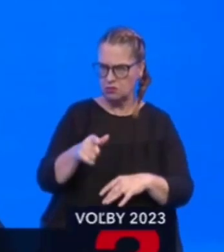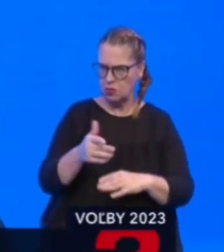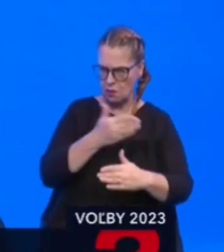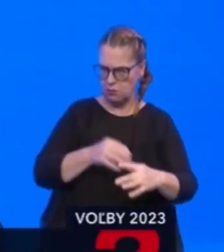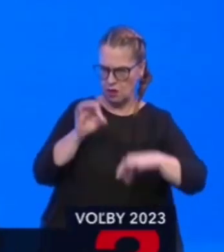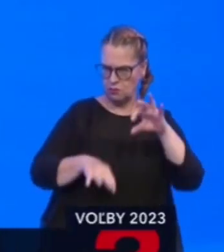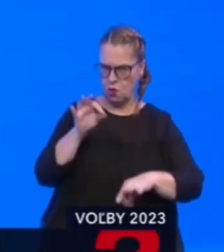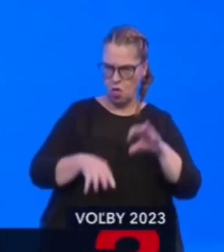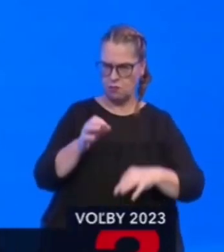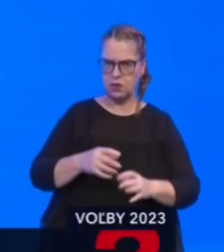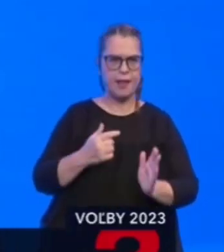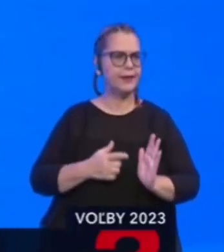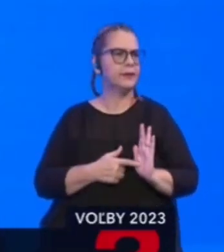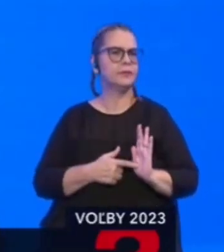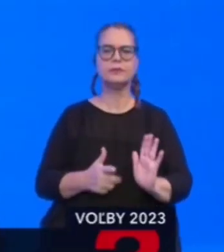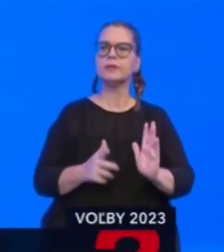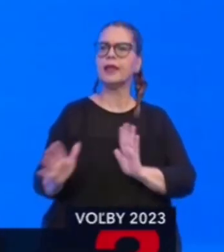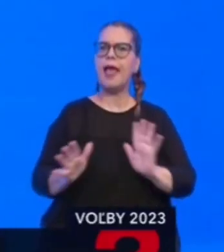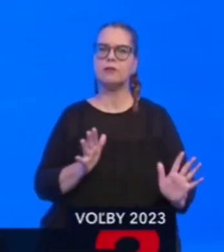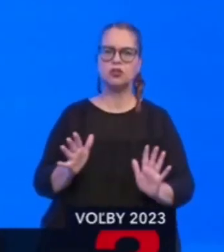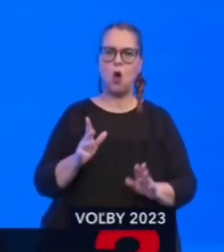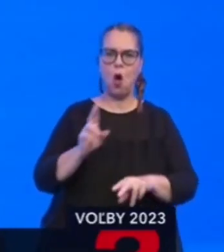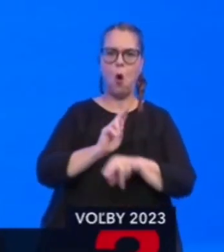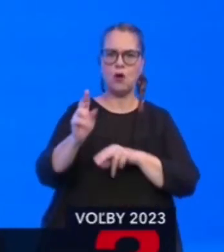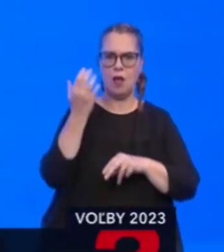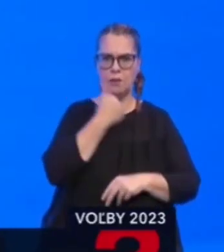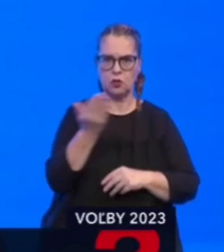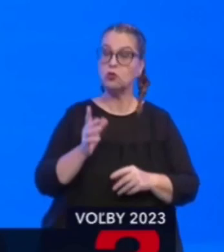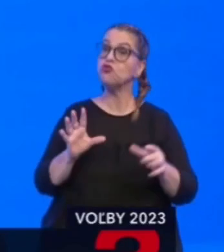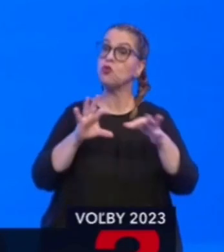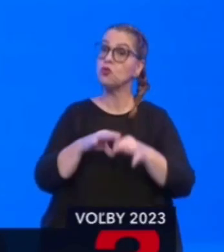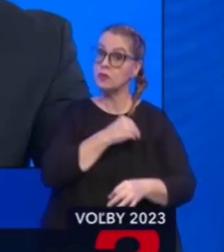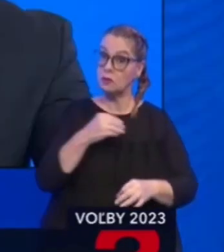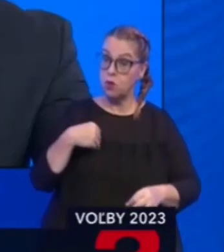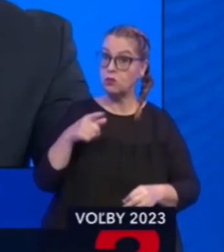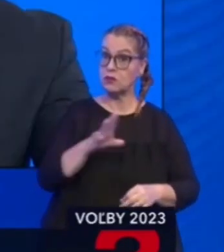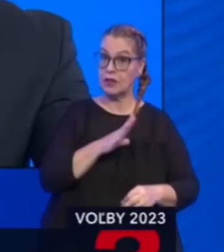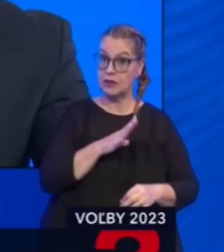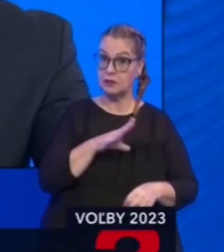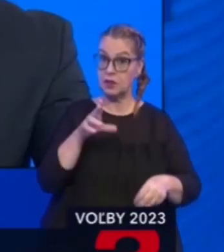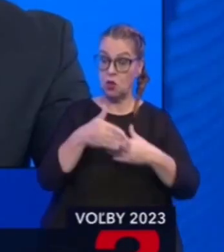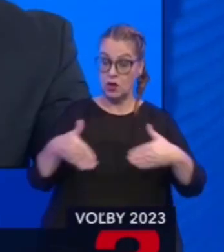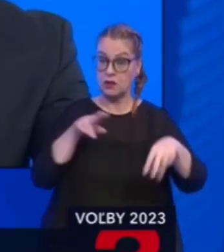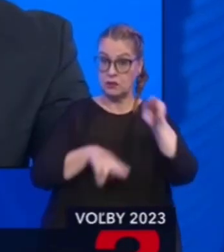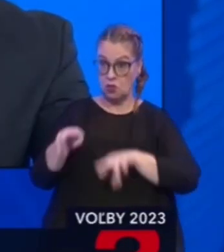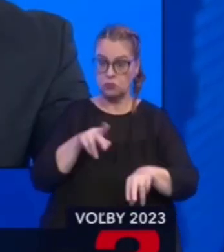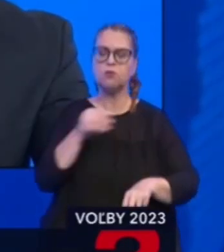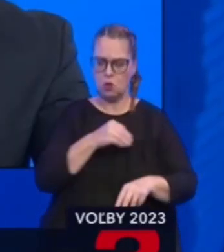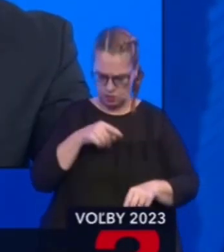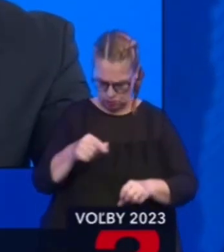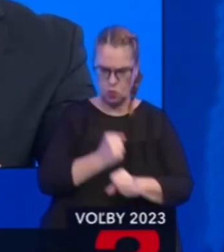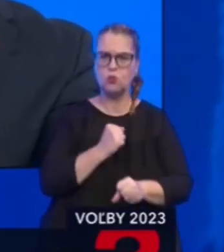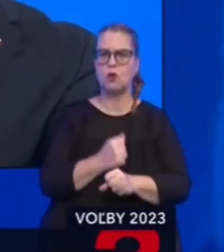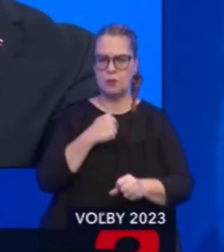predvolebné gesto, aby proste oklamali voličov. Čo sa týka Poľska a rizika zavedenia hraničných kontrol, Poliaci to spravia. Ja som presvedčený o tom,